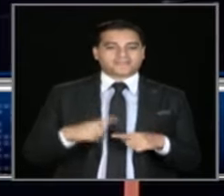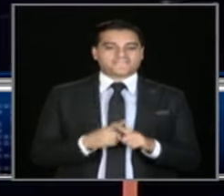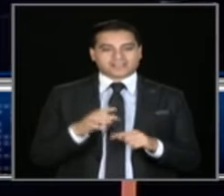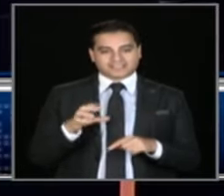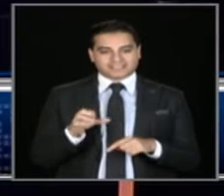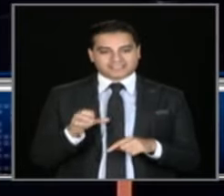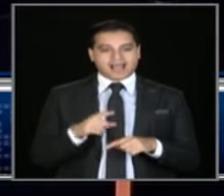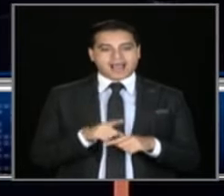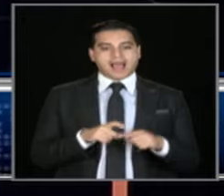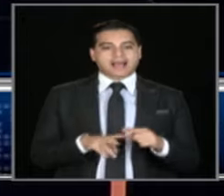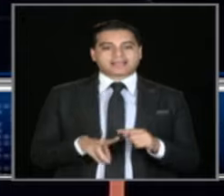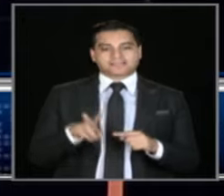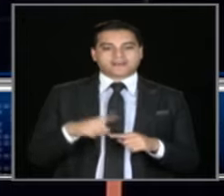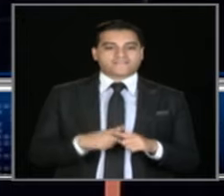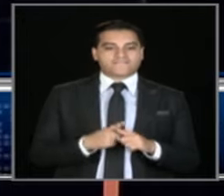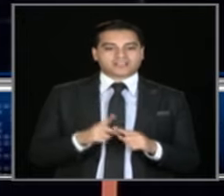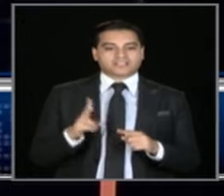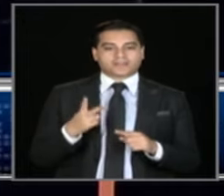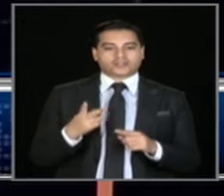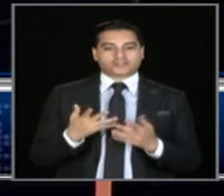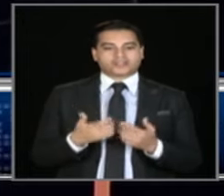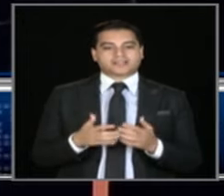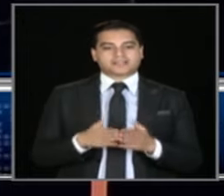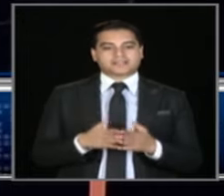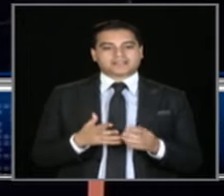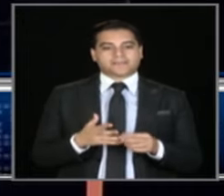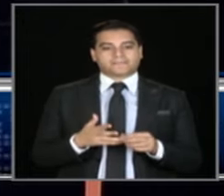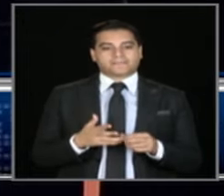77 في 9 على 7 في 17